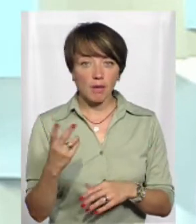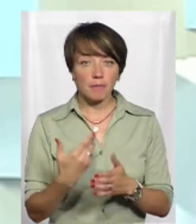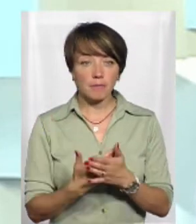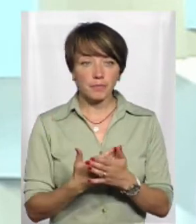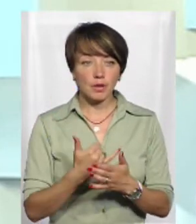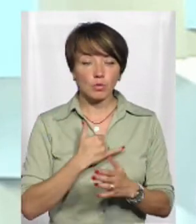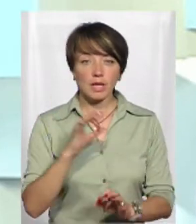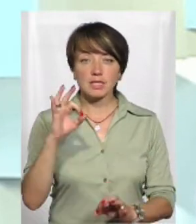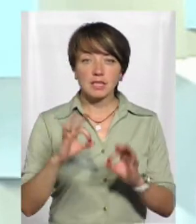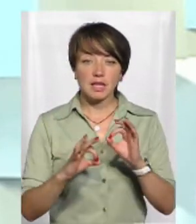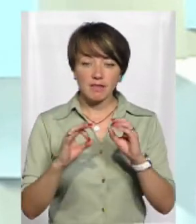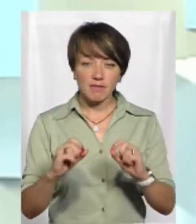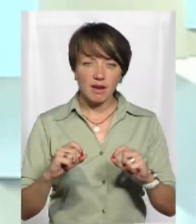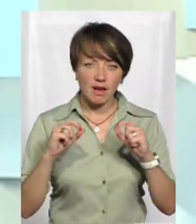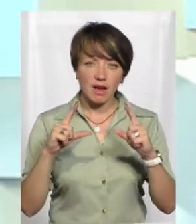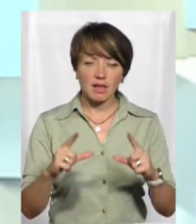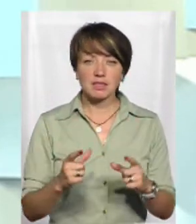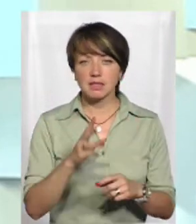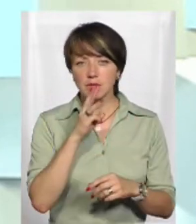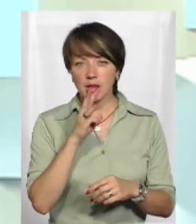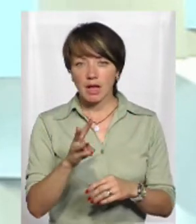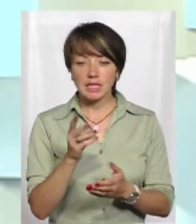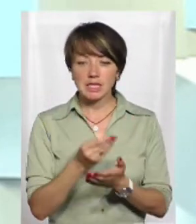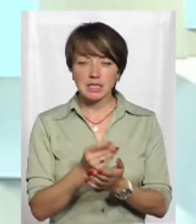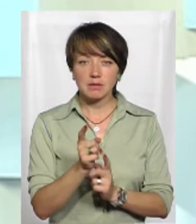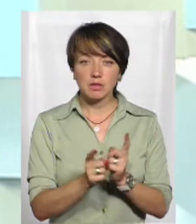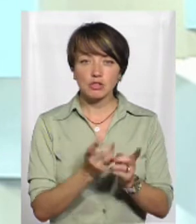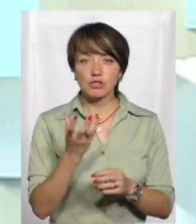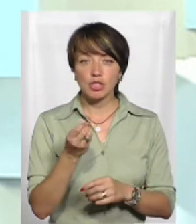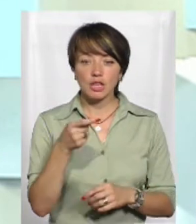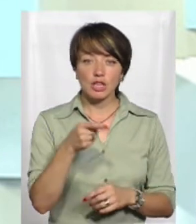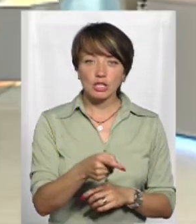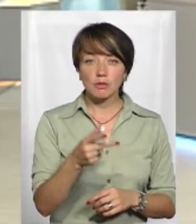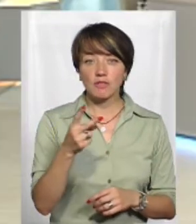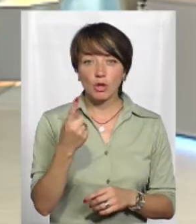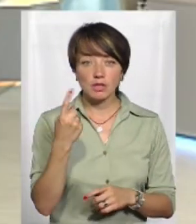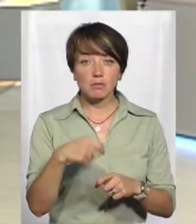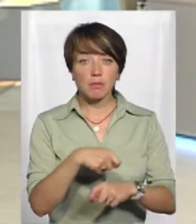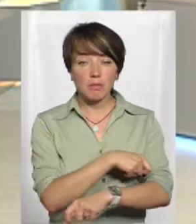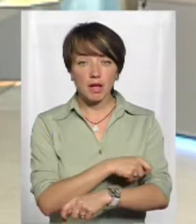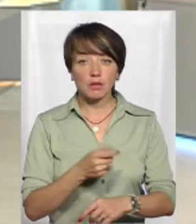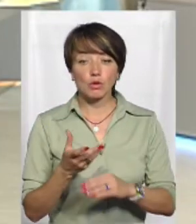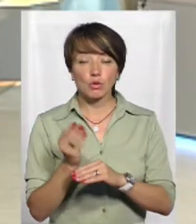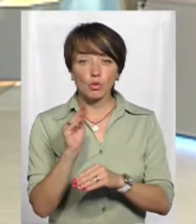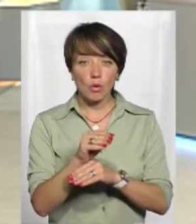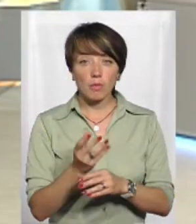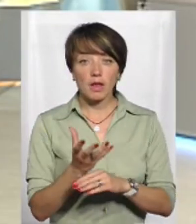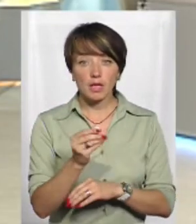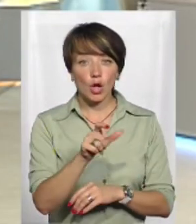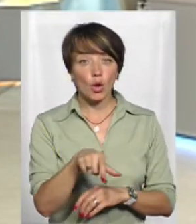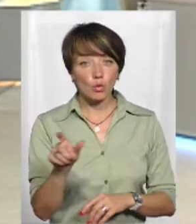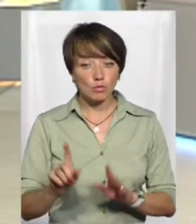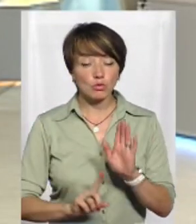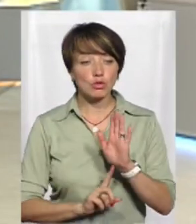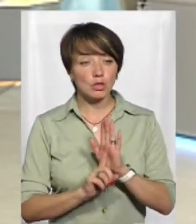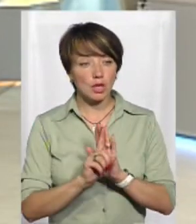відповідно, у нас інфляція, зарплати, ціни змінилися, от нам треба ще по 1000-1500 за квадратний метр доплатити. А в договорі і тут про люди це...